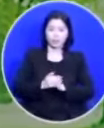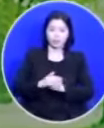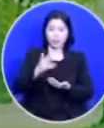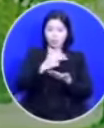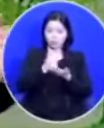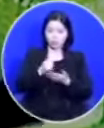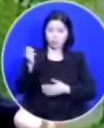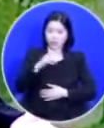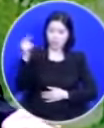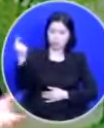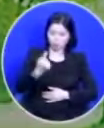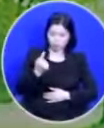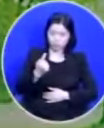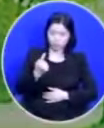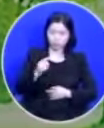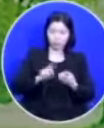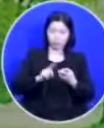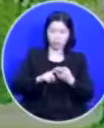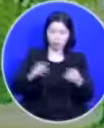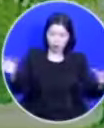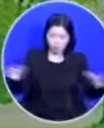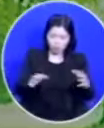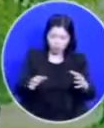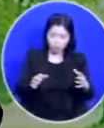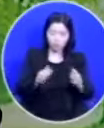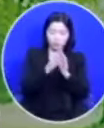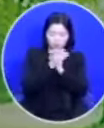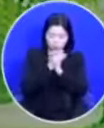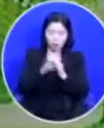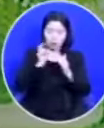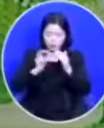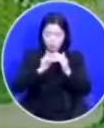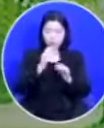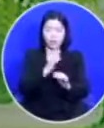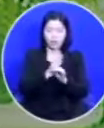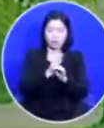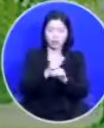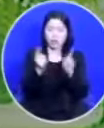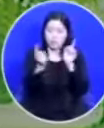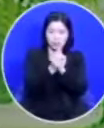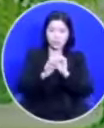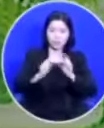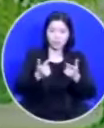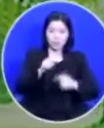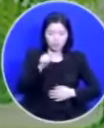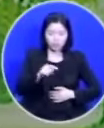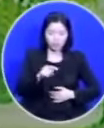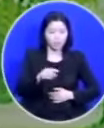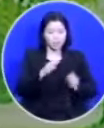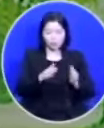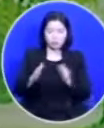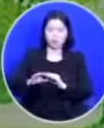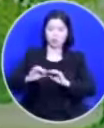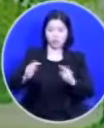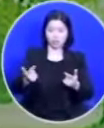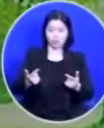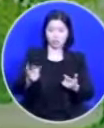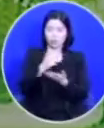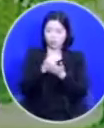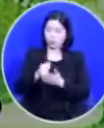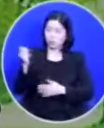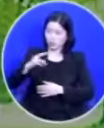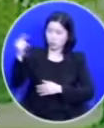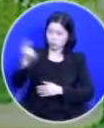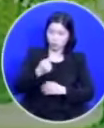주님의 재림은 모여서 찬송하고 기도하다가 맞이하는 게 아닙니다 그게 주님의 재림을 준비하는 게 않은 주님의 재림을